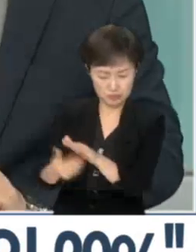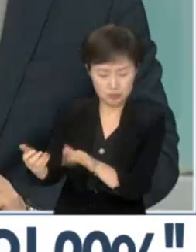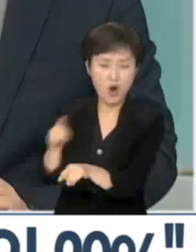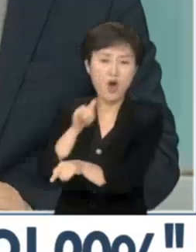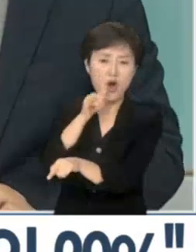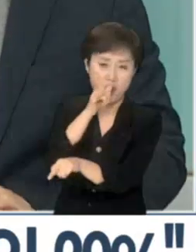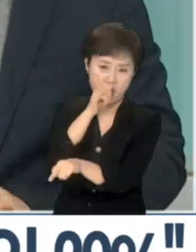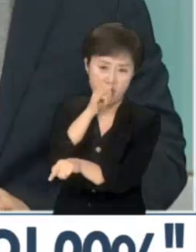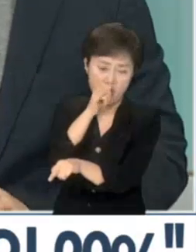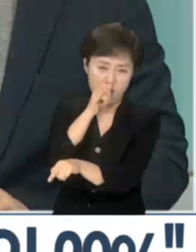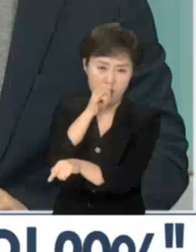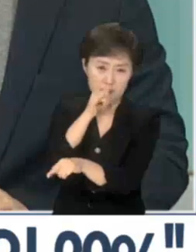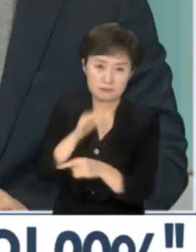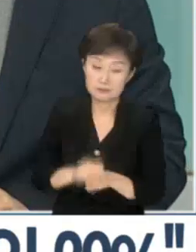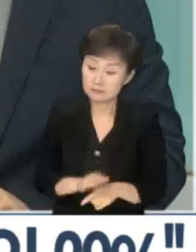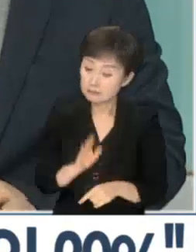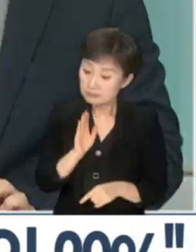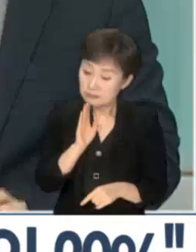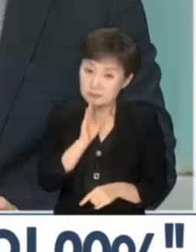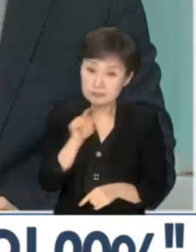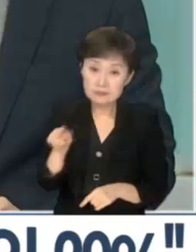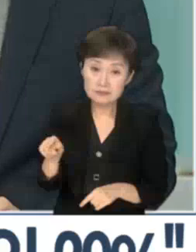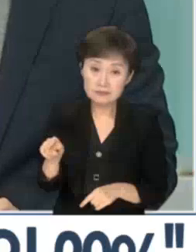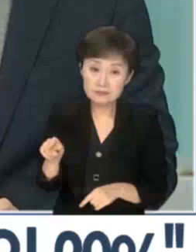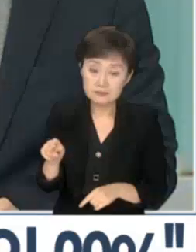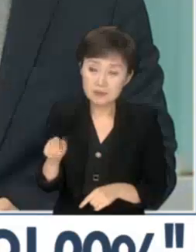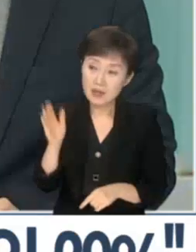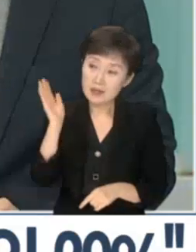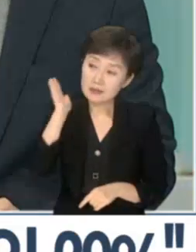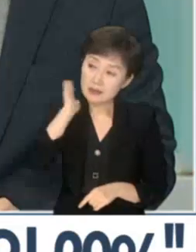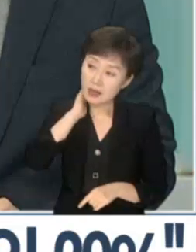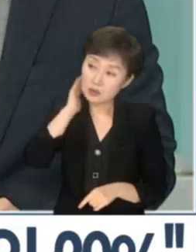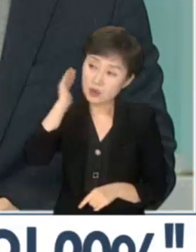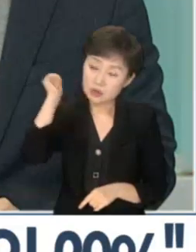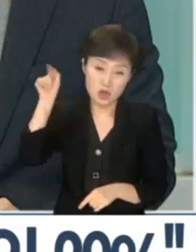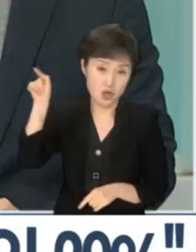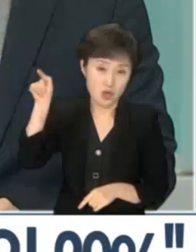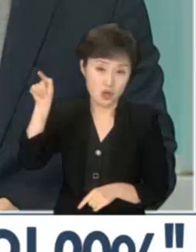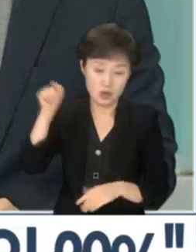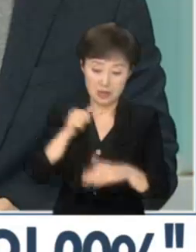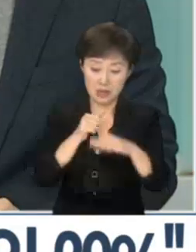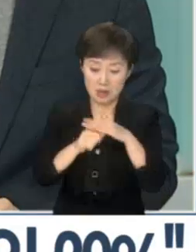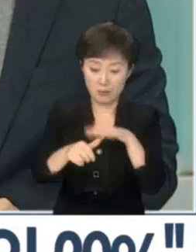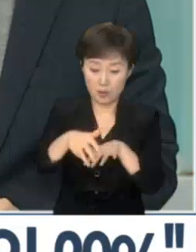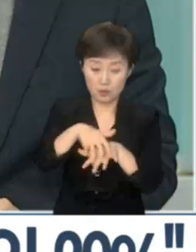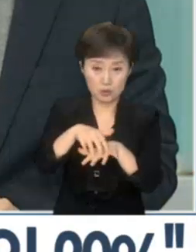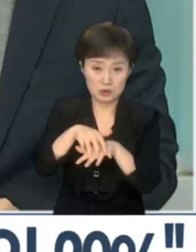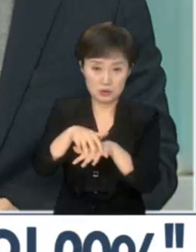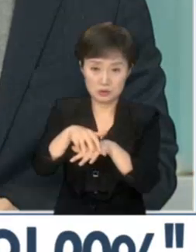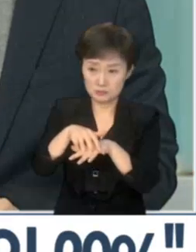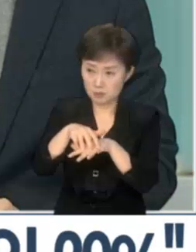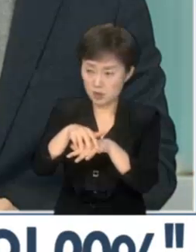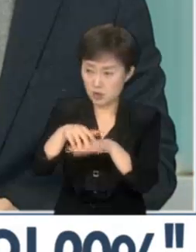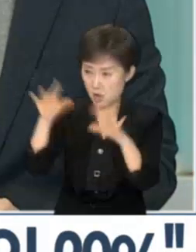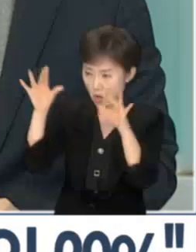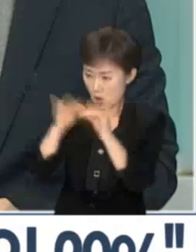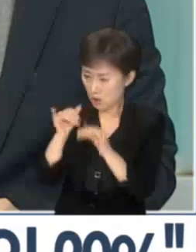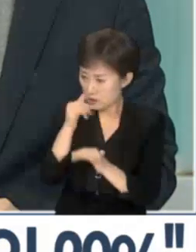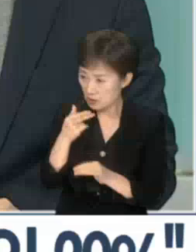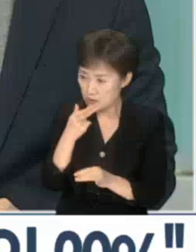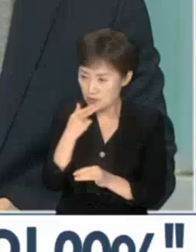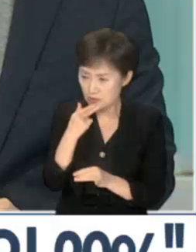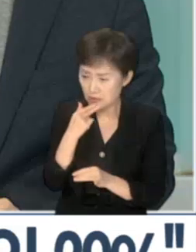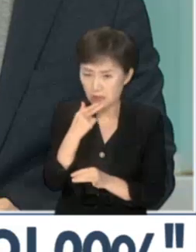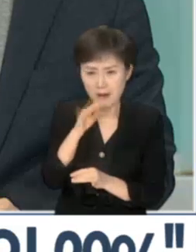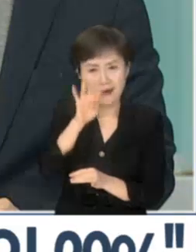보는데 과연 그렇게 그것이 그렇게 용산이라든지 당 지도부라든지 그런 뜻대로 그렇게 이어질지는 좀 지켜봐야